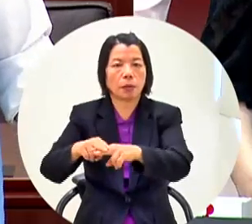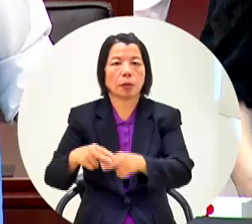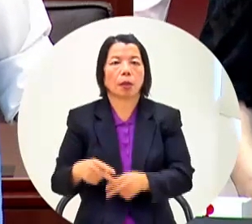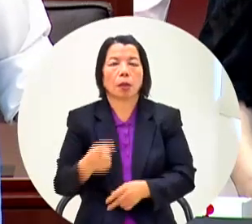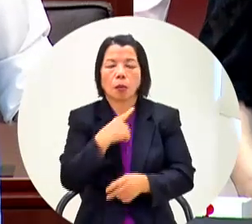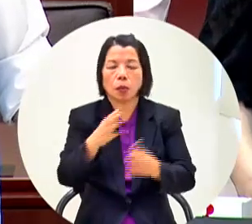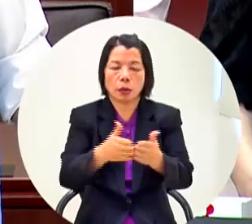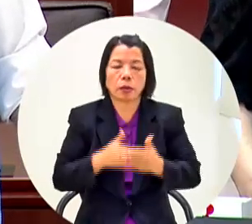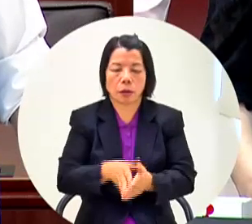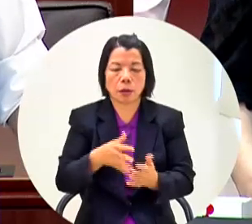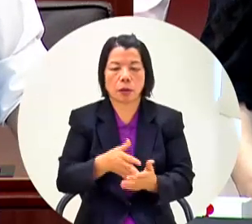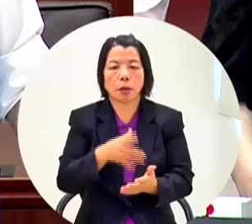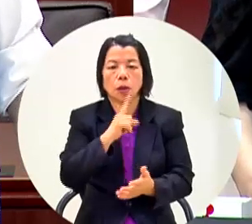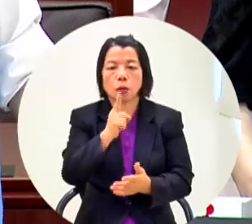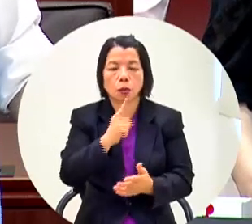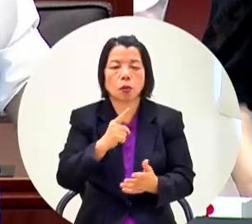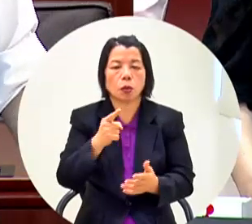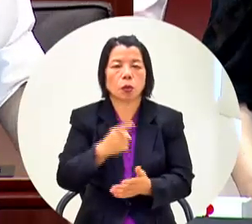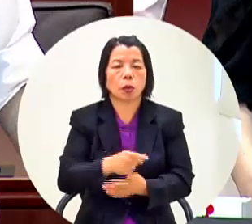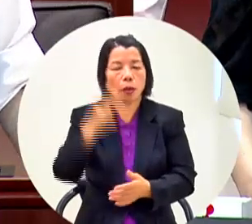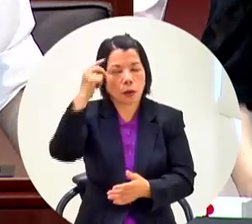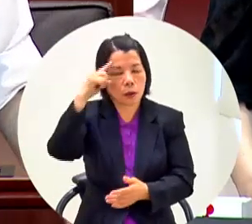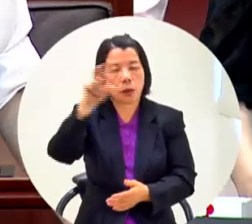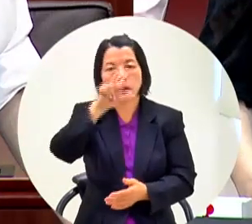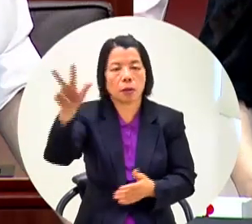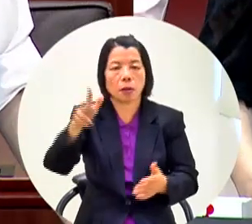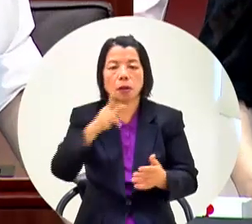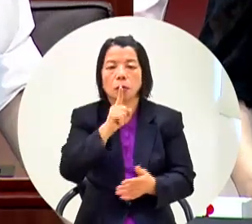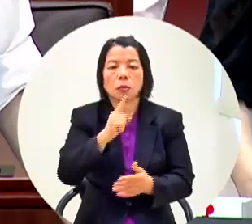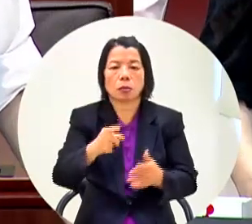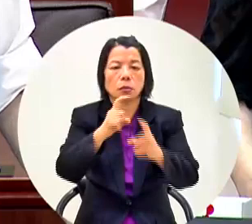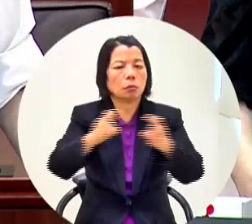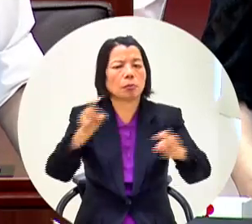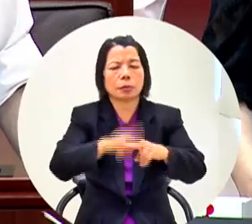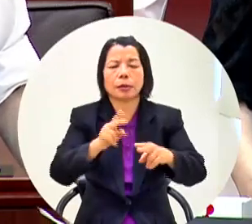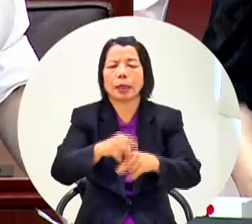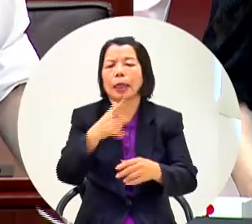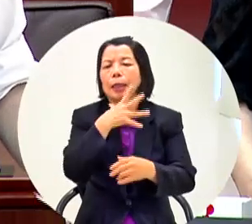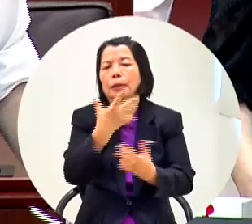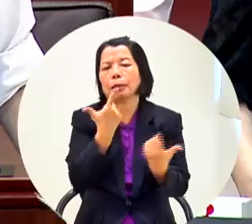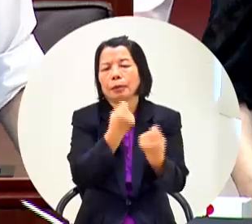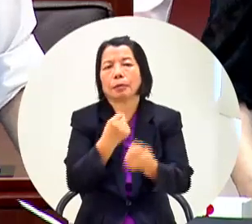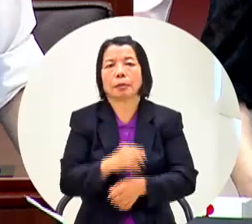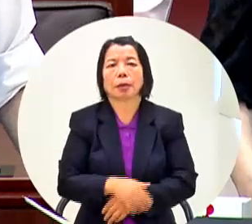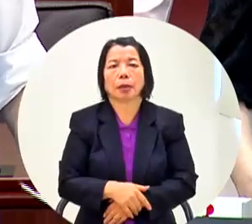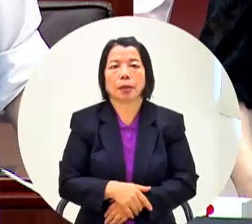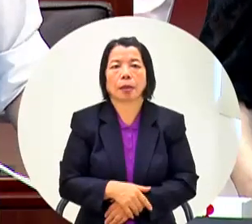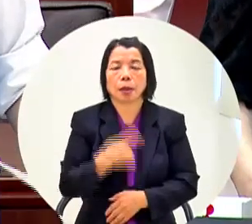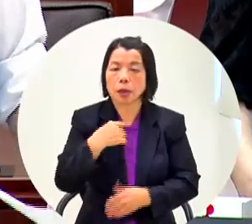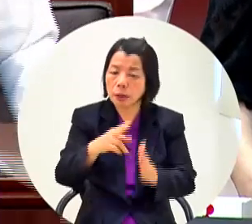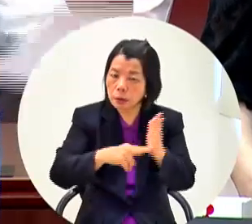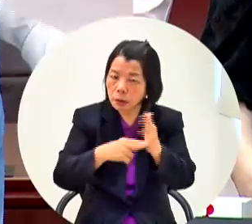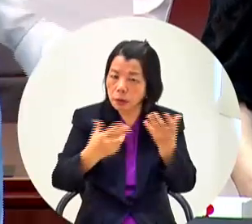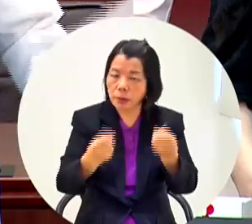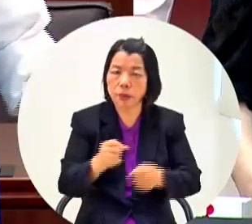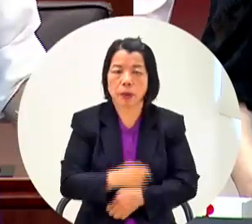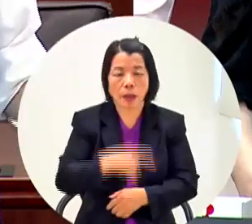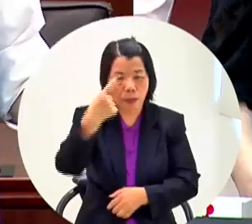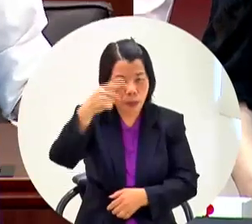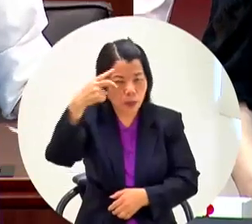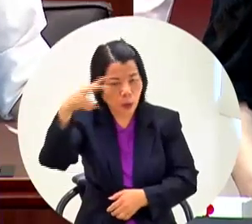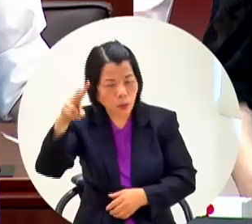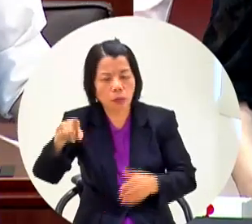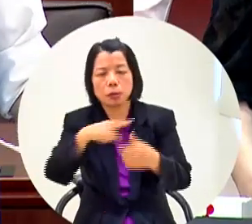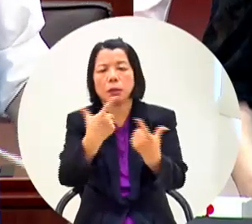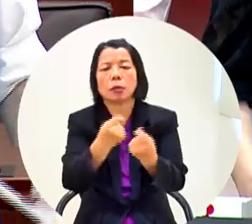七遍，连续七天，还是有人说我们封城。如果您不澄清，明后天开始又在讲我们封